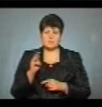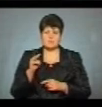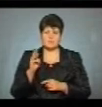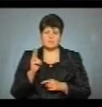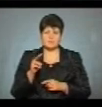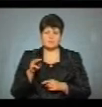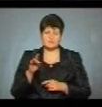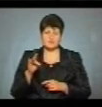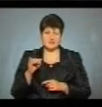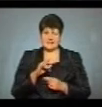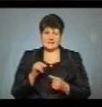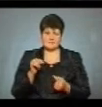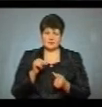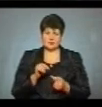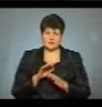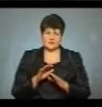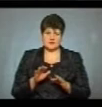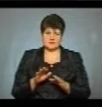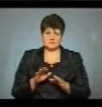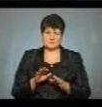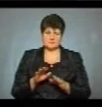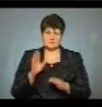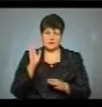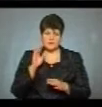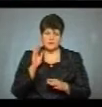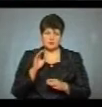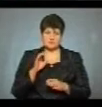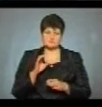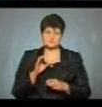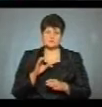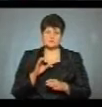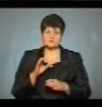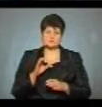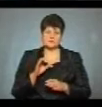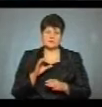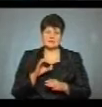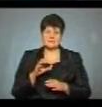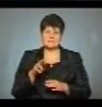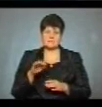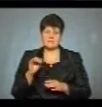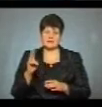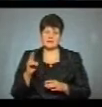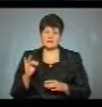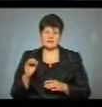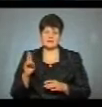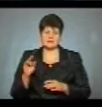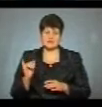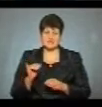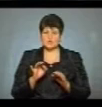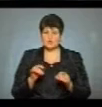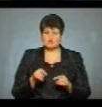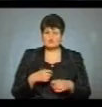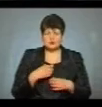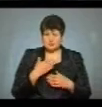показниками, невідповідні за бактеріологічними показниками воду з якраз в Смиківцях, в селі Смиківці. Нічого тут